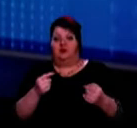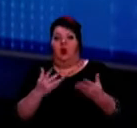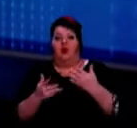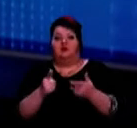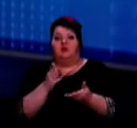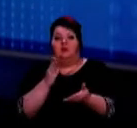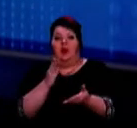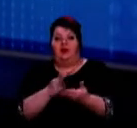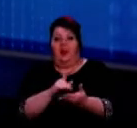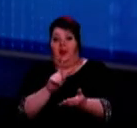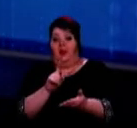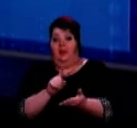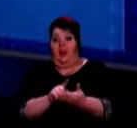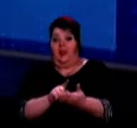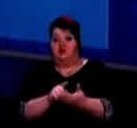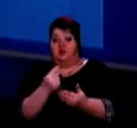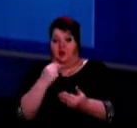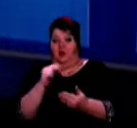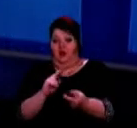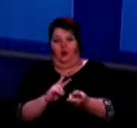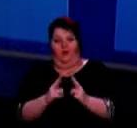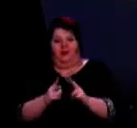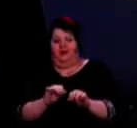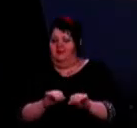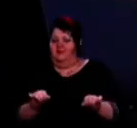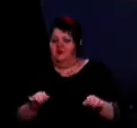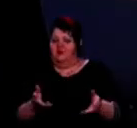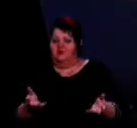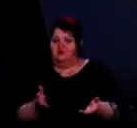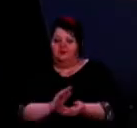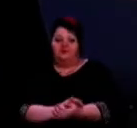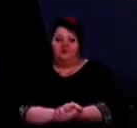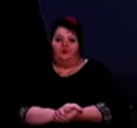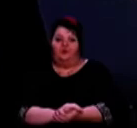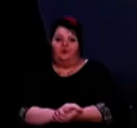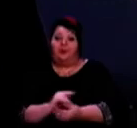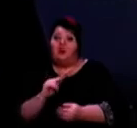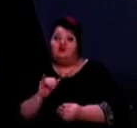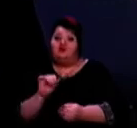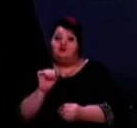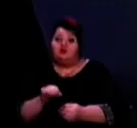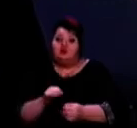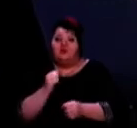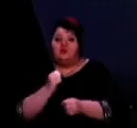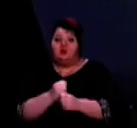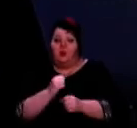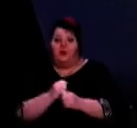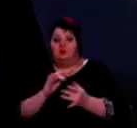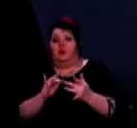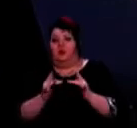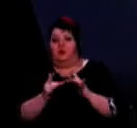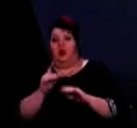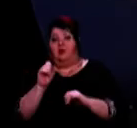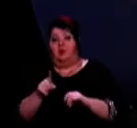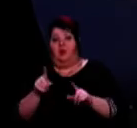є належної якості, ми обміняти не можемо. А чи можливо зробити онлайн-замовлення в супермаркетах,